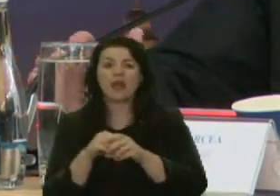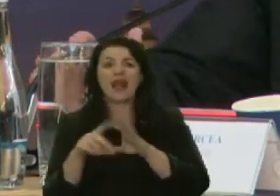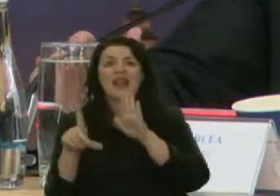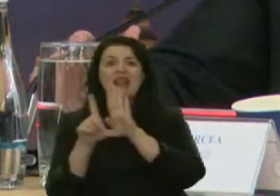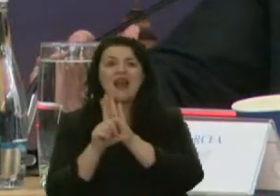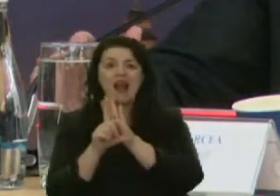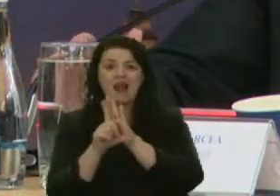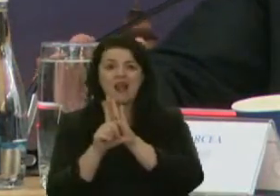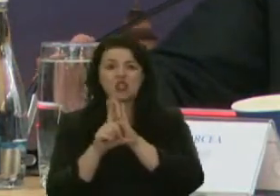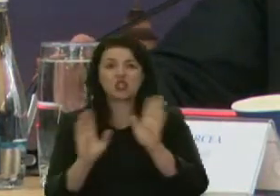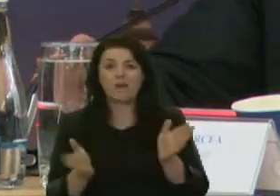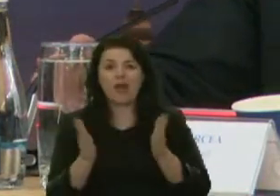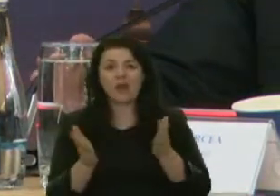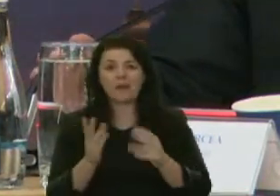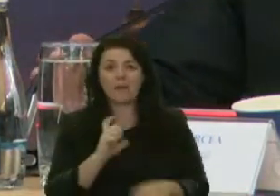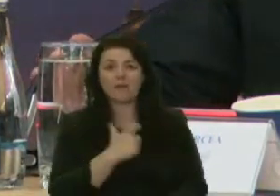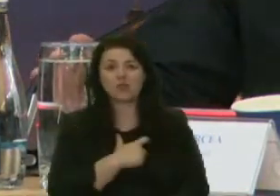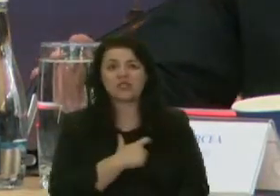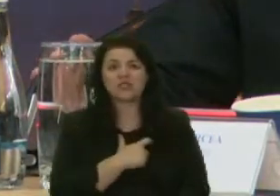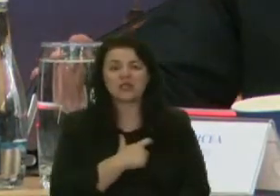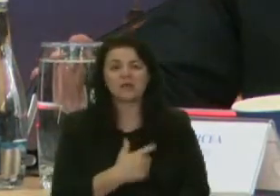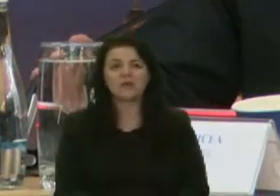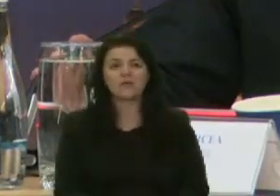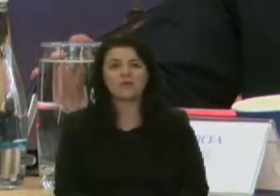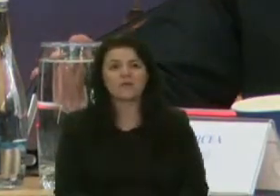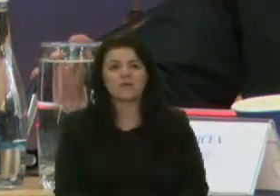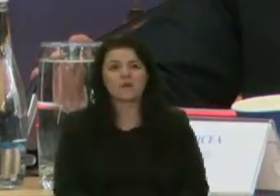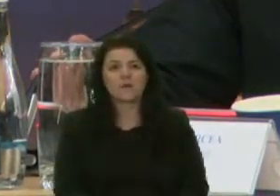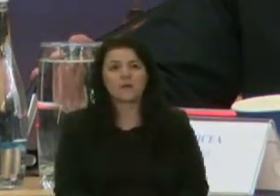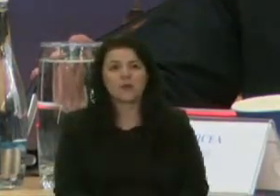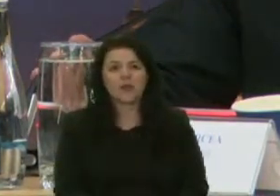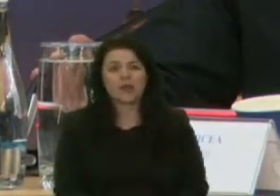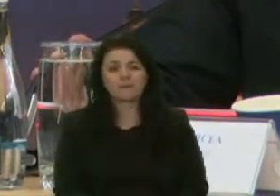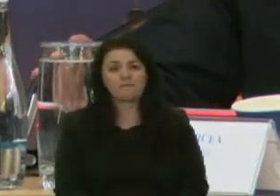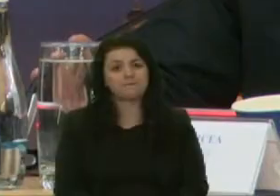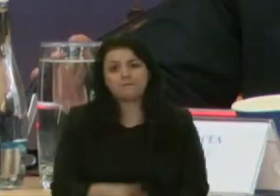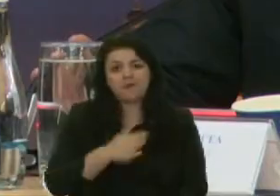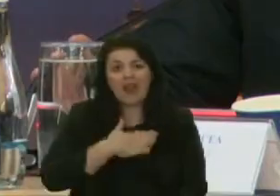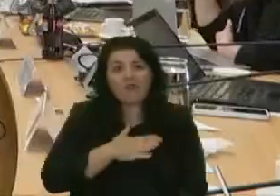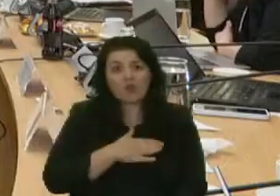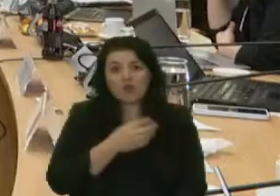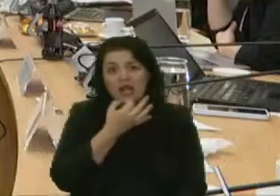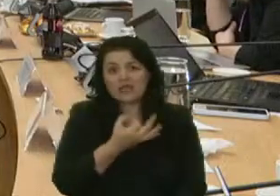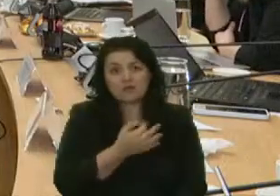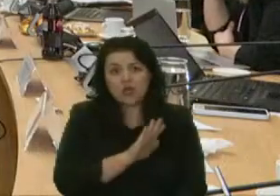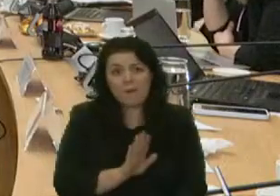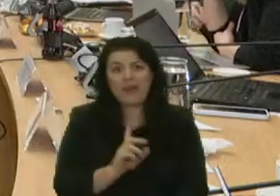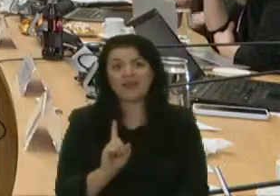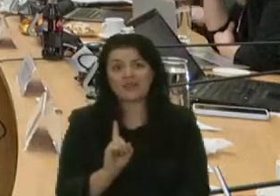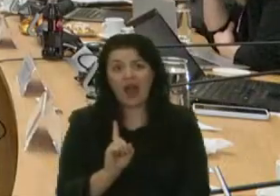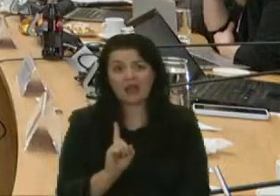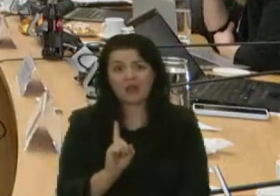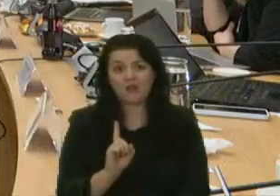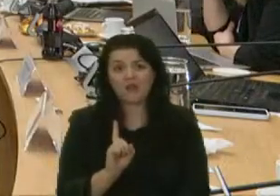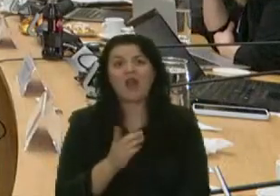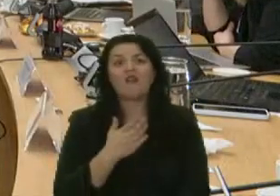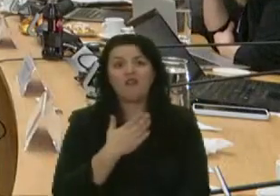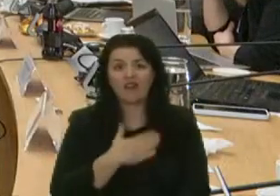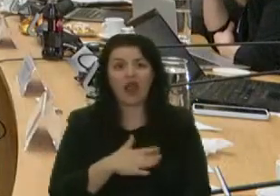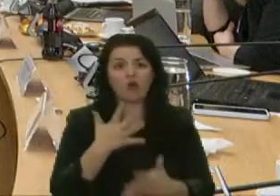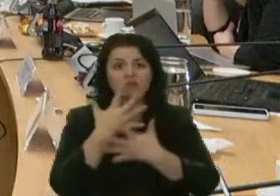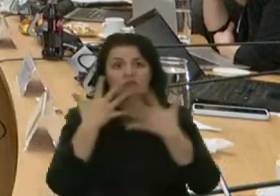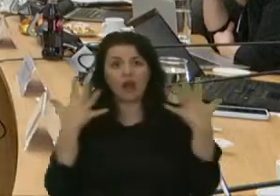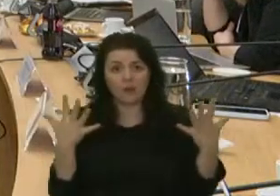legal și mai repede cu putință nu am vrut să să intervin nici eu aici dar trebuie să fac câteva